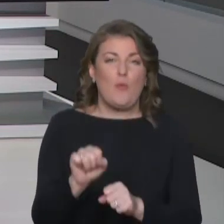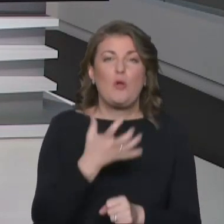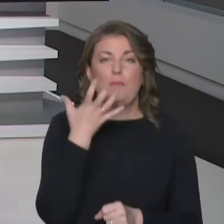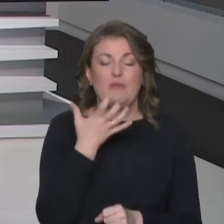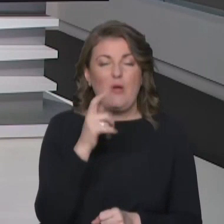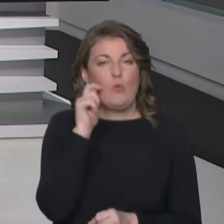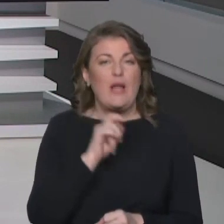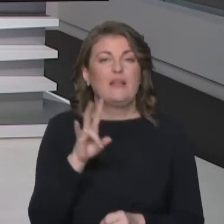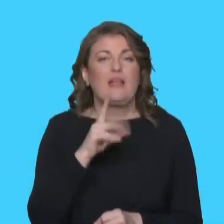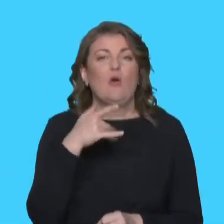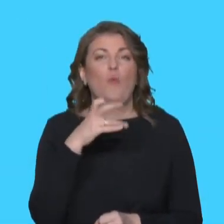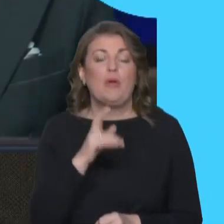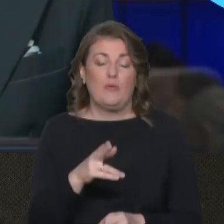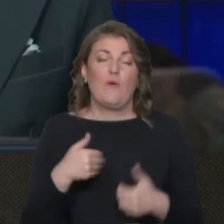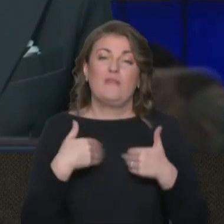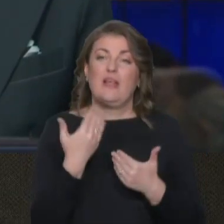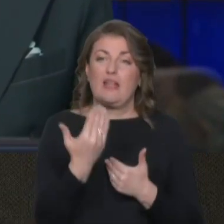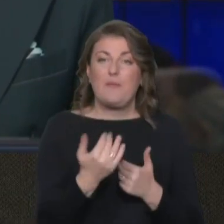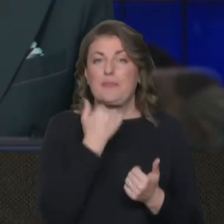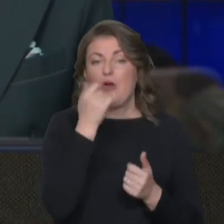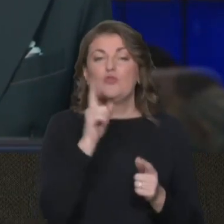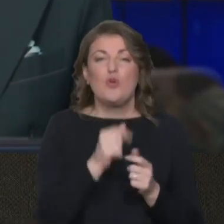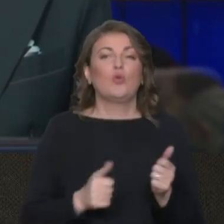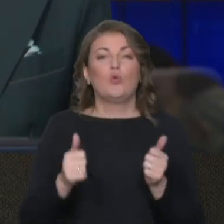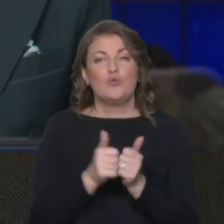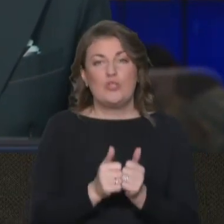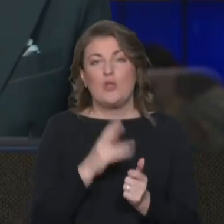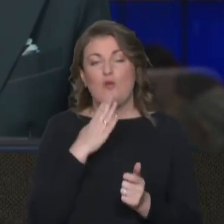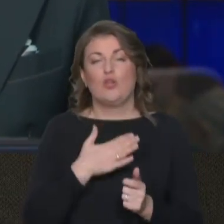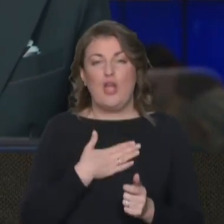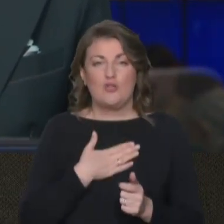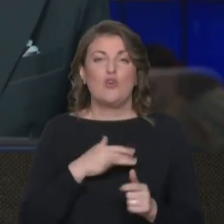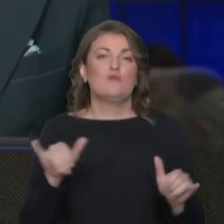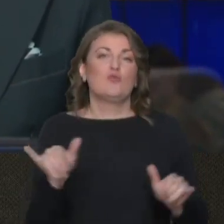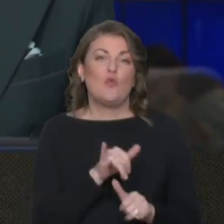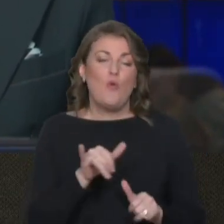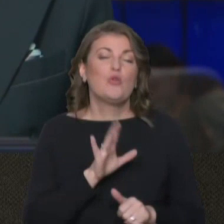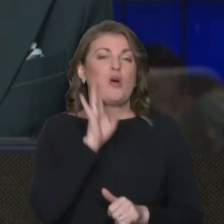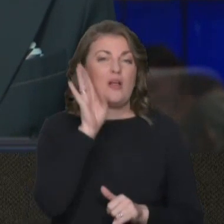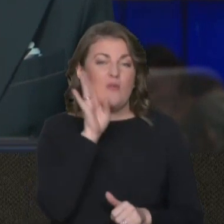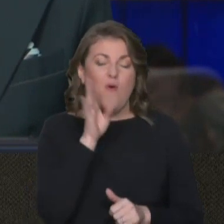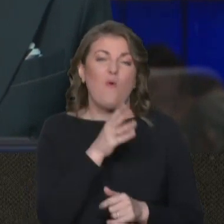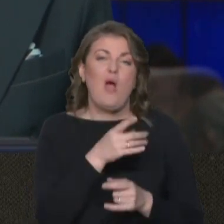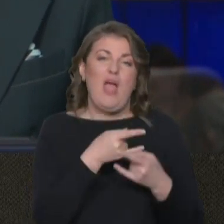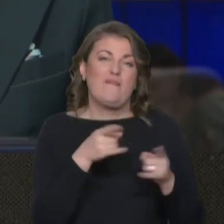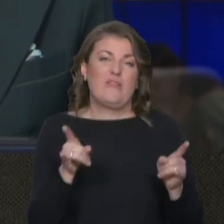Наталії Гуменюк. Пані Наталі, моє вітання вам і дякую за те, що долучилися до нашого суботнього ранкового